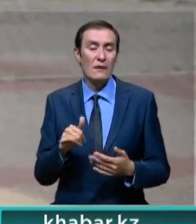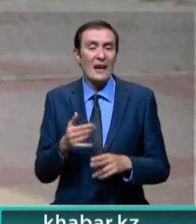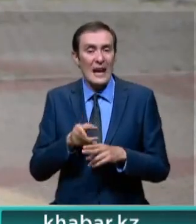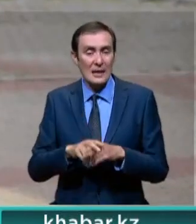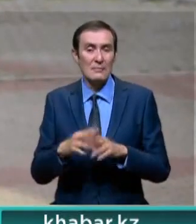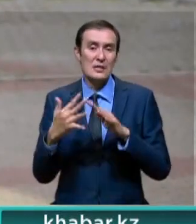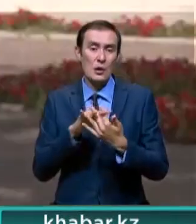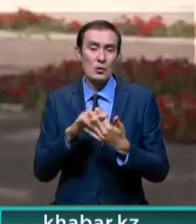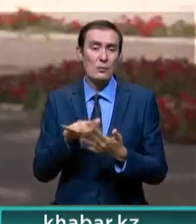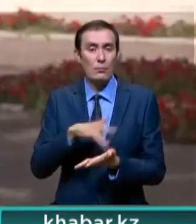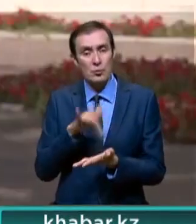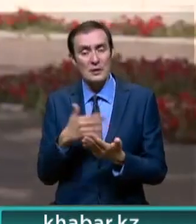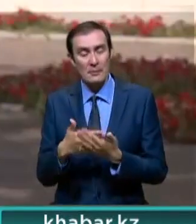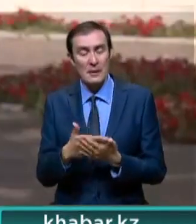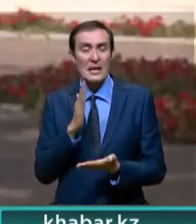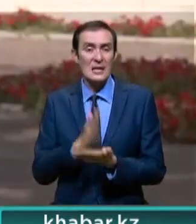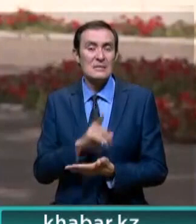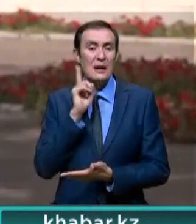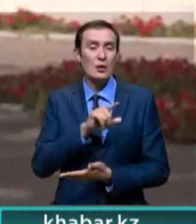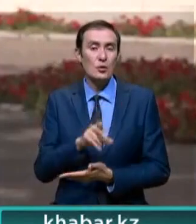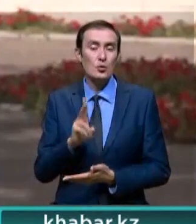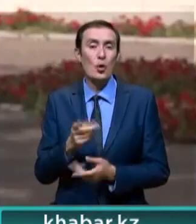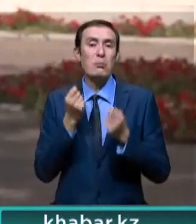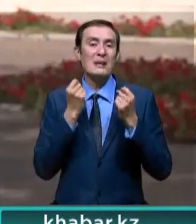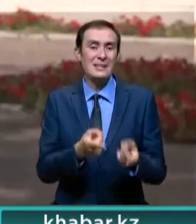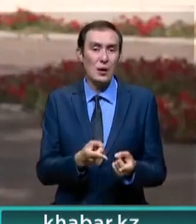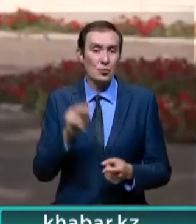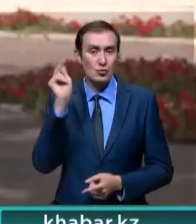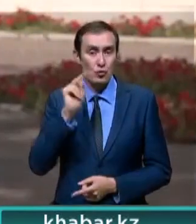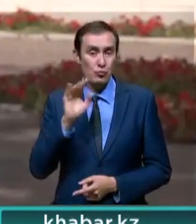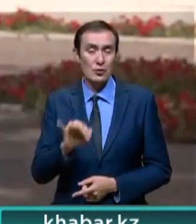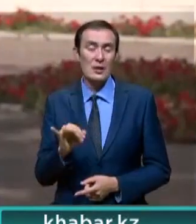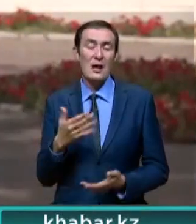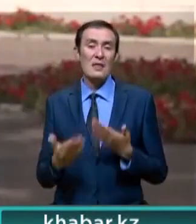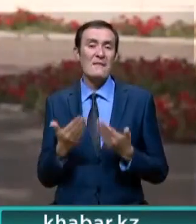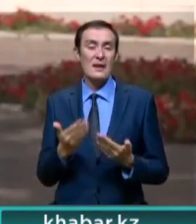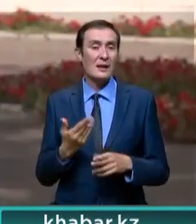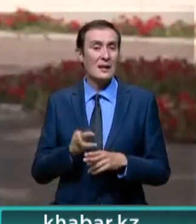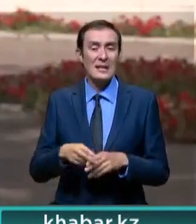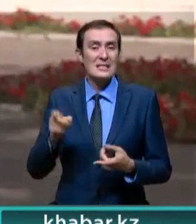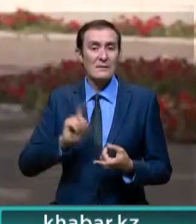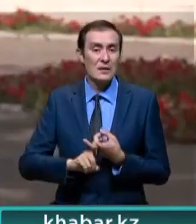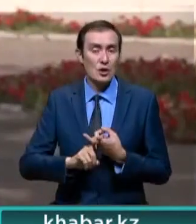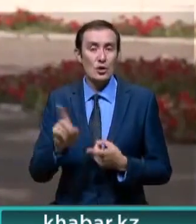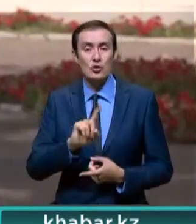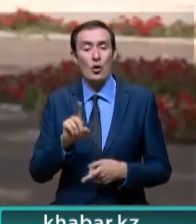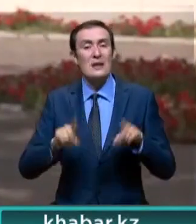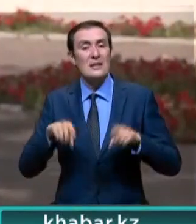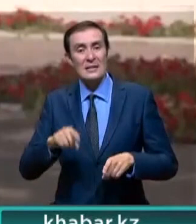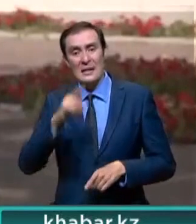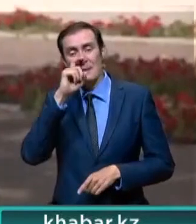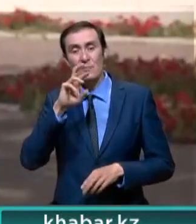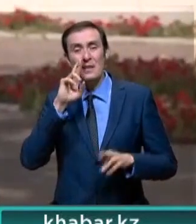данном населенном пункте. Есть молодые люди, которые бросают учебу. И, наверное, это зависит от того, что некоторые